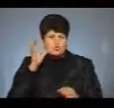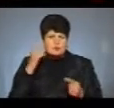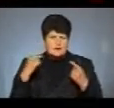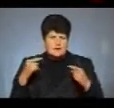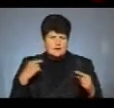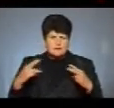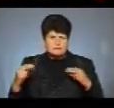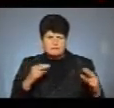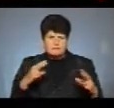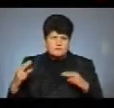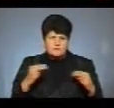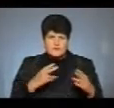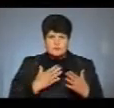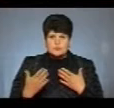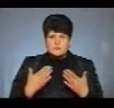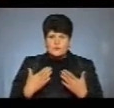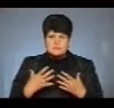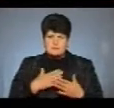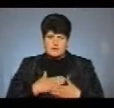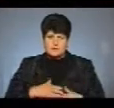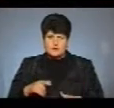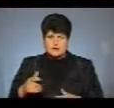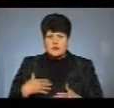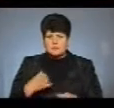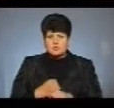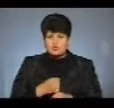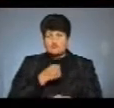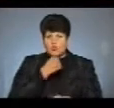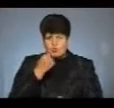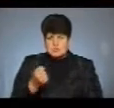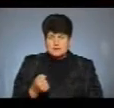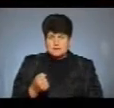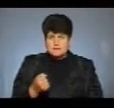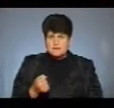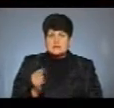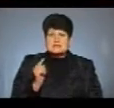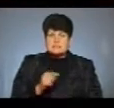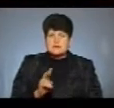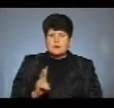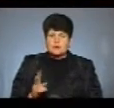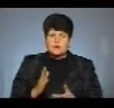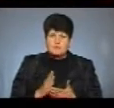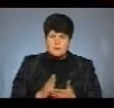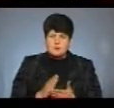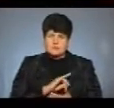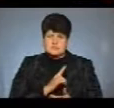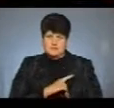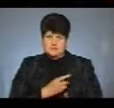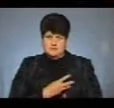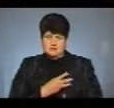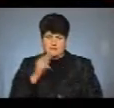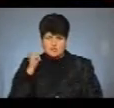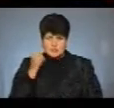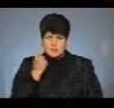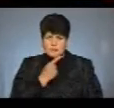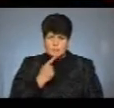акценти, поспілкуватися з приємними людьми. Я працюю переважно з дорослими, з тими, хто має сильну мотивацію вчити мову, тих,